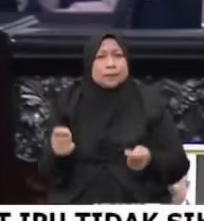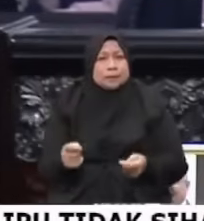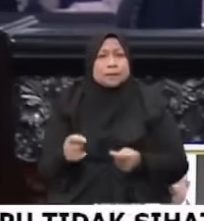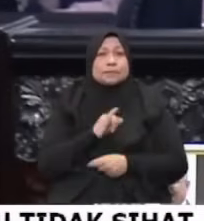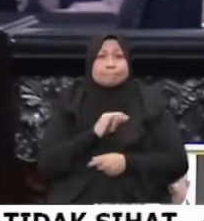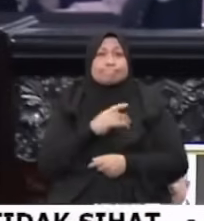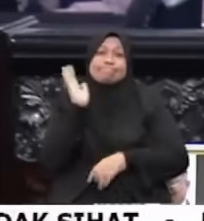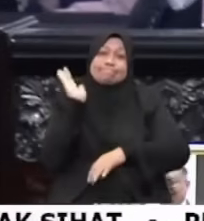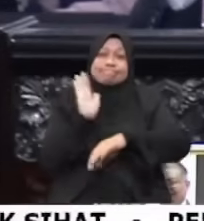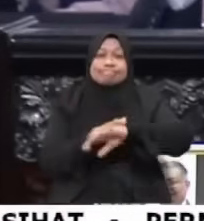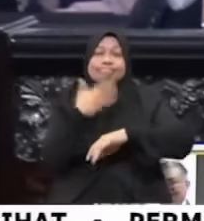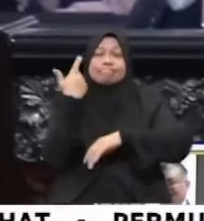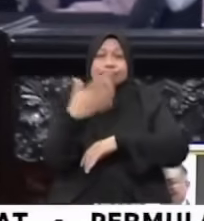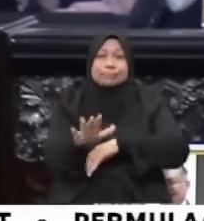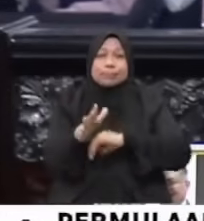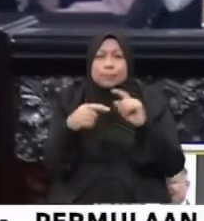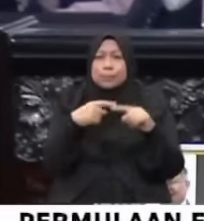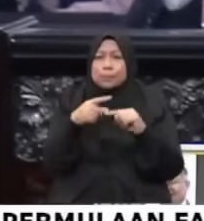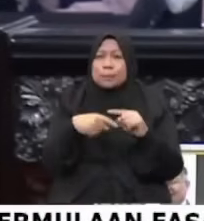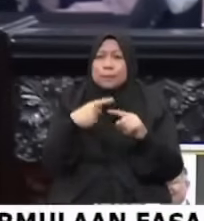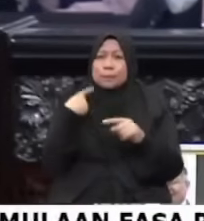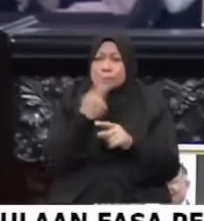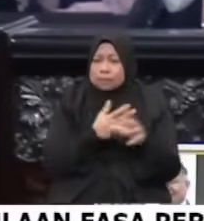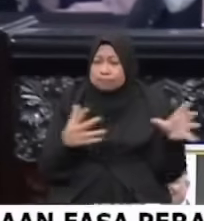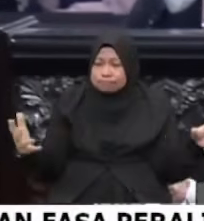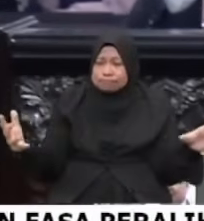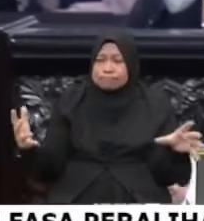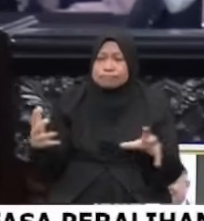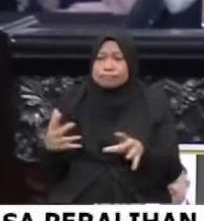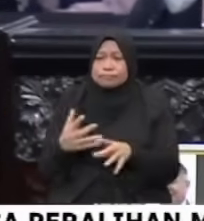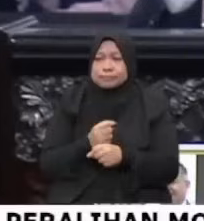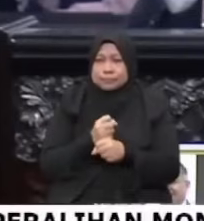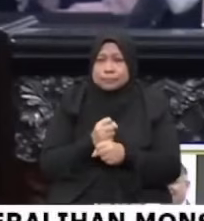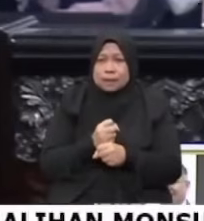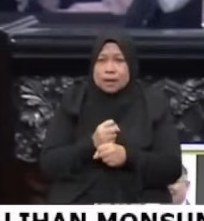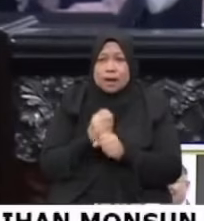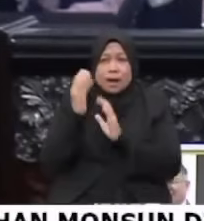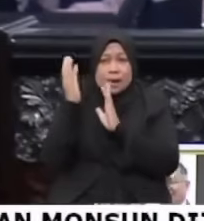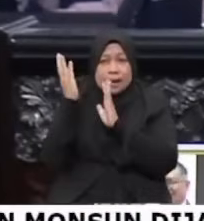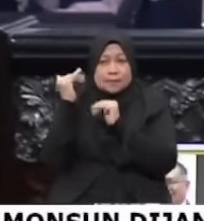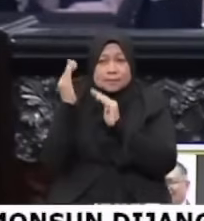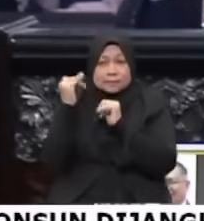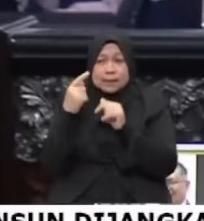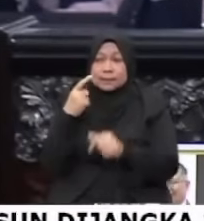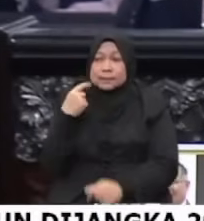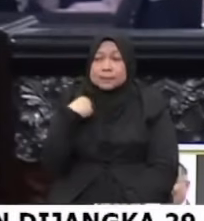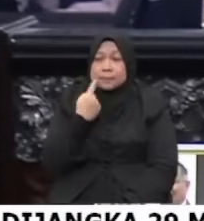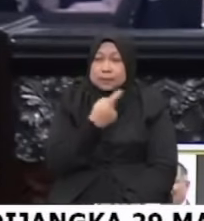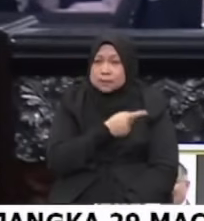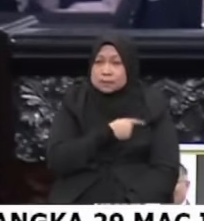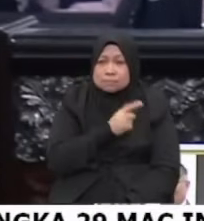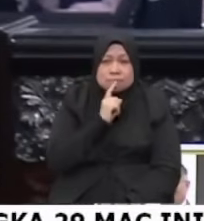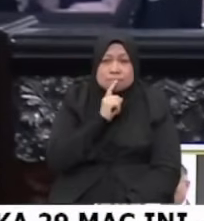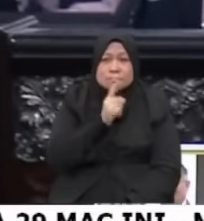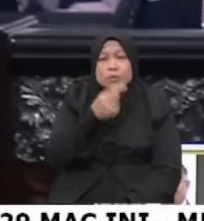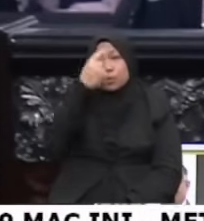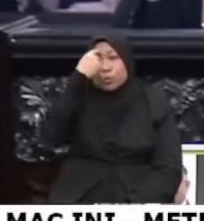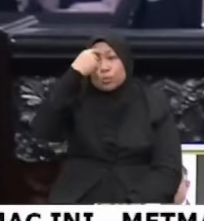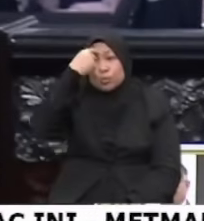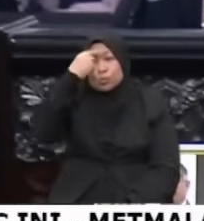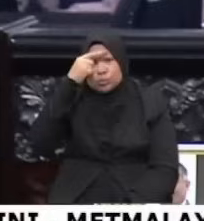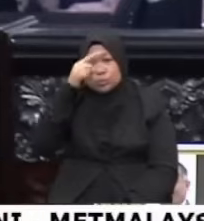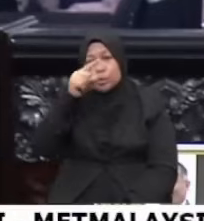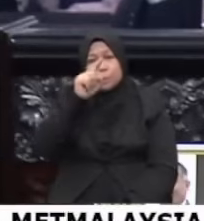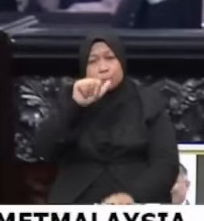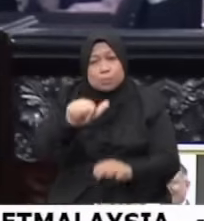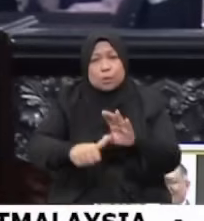Saya pernah apa ni Apabila saya gulung saya sebut hasrat kami hasrat kami ialah untuk